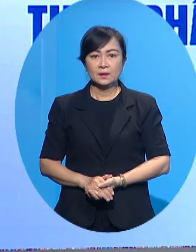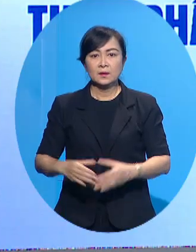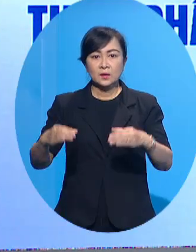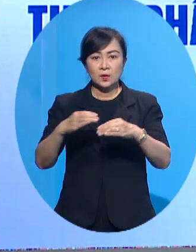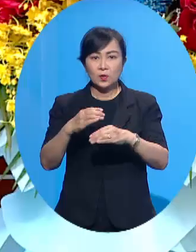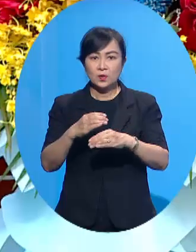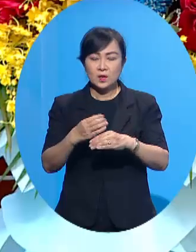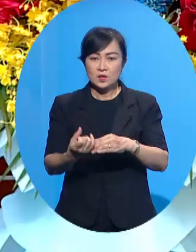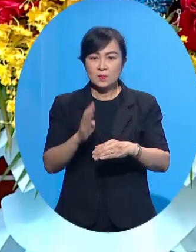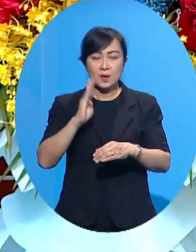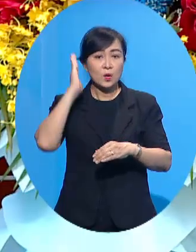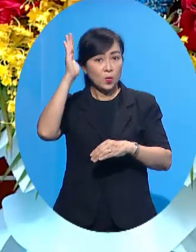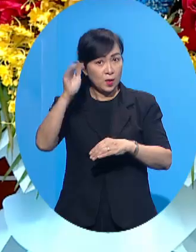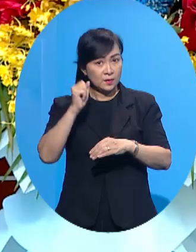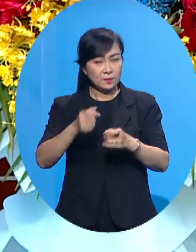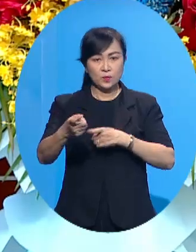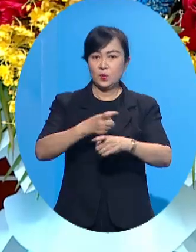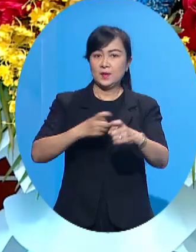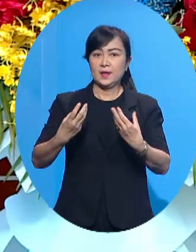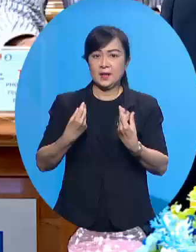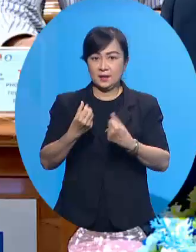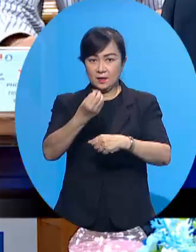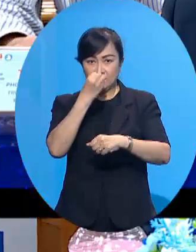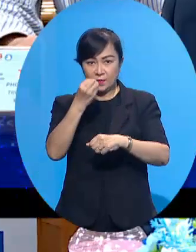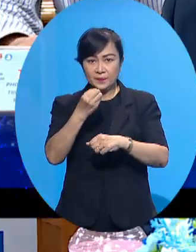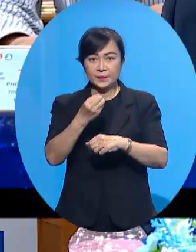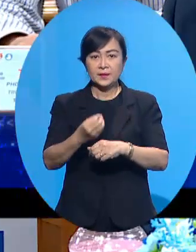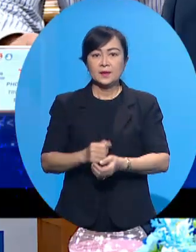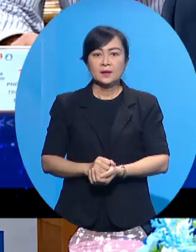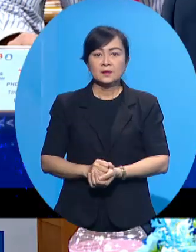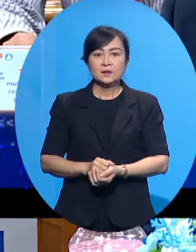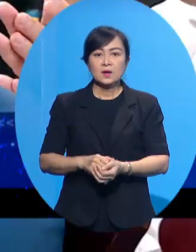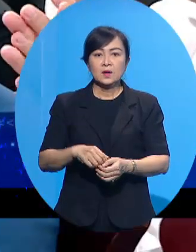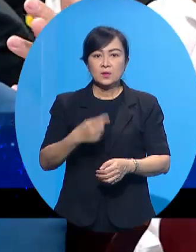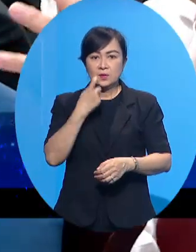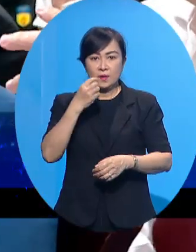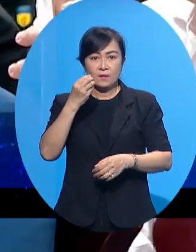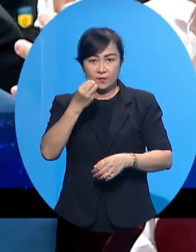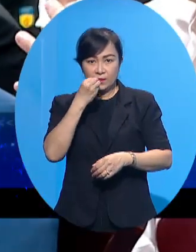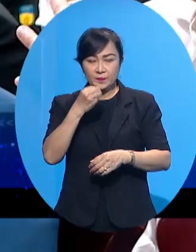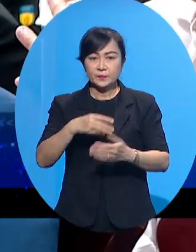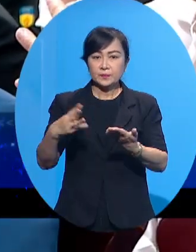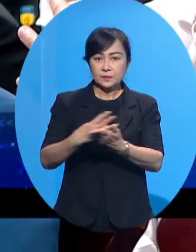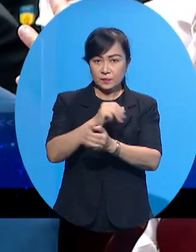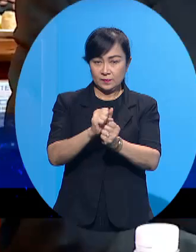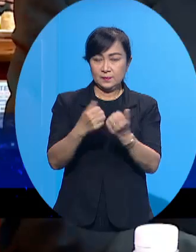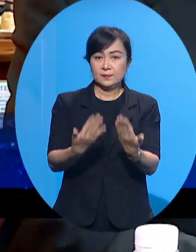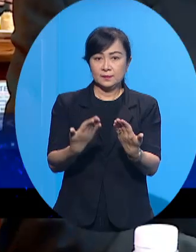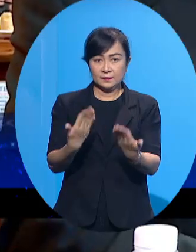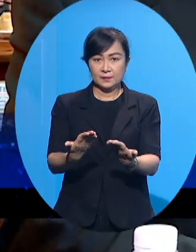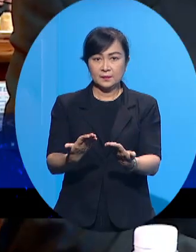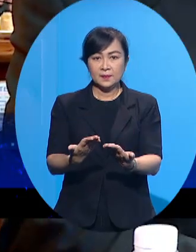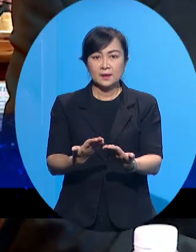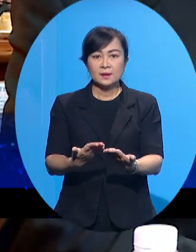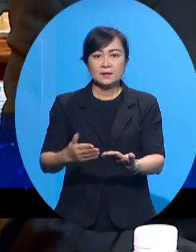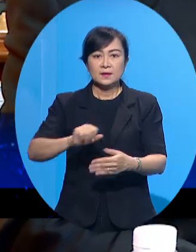Hội thảo đã nêu bật tầm quan trọng của việc quản lý an toàn thực phẩm và truy xuất nguồn gốc các vụ ngộ độc thực phẩm trong điều kiện xã hội hiện nay, và việc